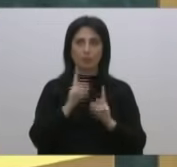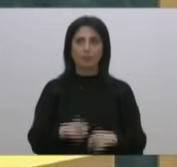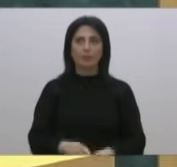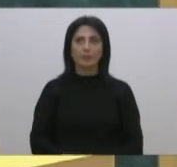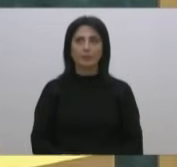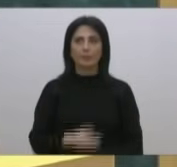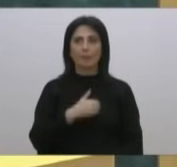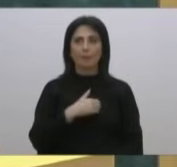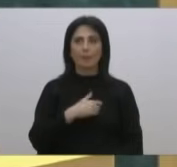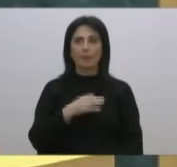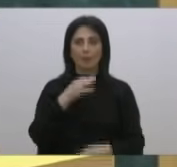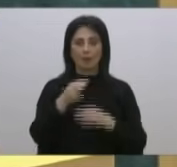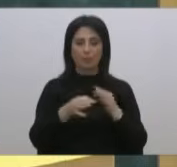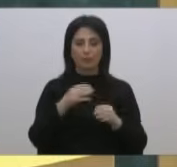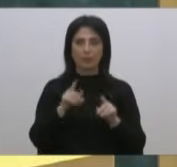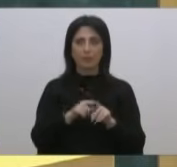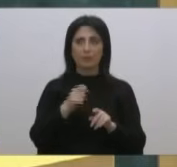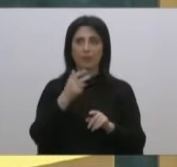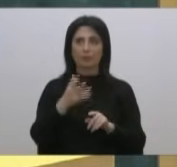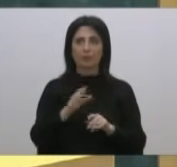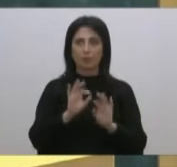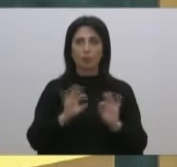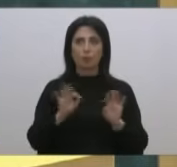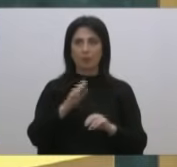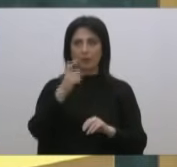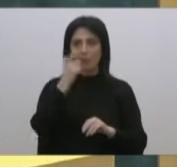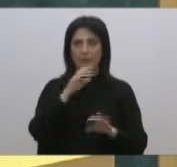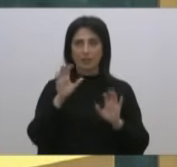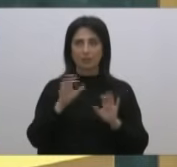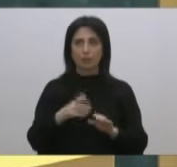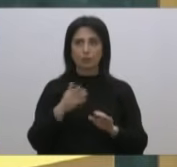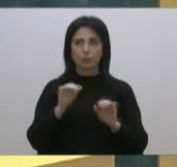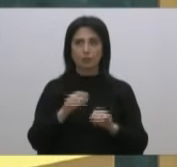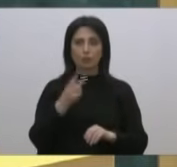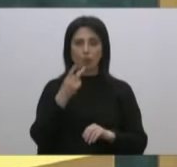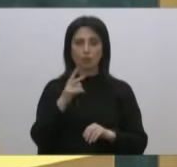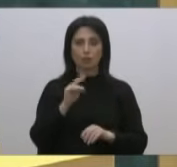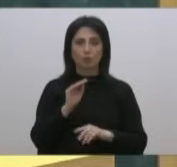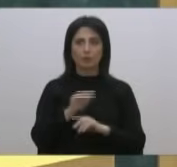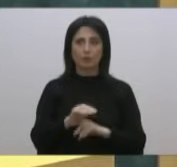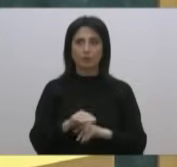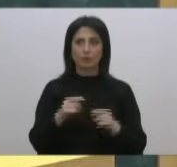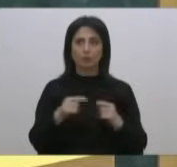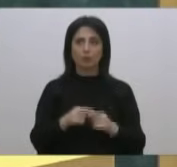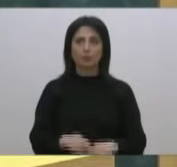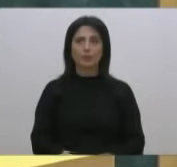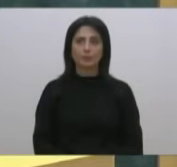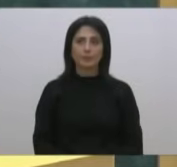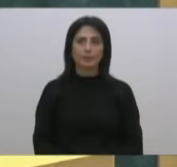ბუნებრივი. მე მინდა გამოვეხმაურო ასევე რამდენიმე კომენტარს, ბატონო თავმჯდომარე, თუ შეიძლება ორი წუთი რომ დამიმატოთ